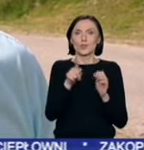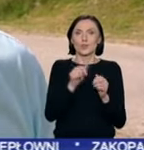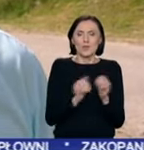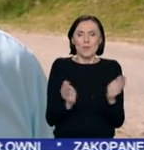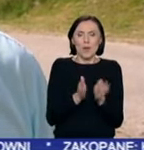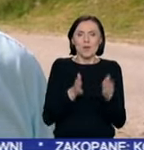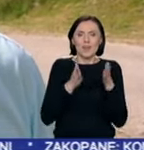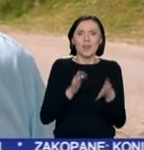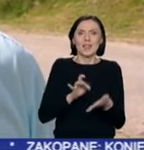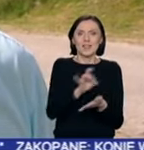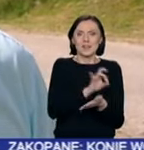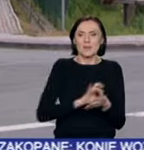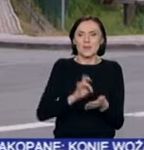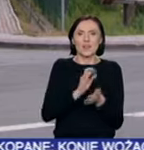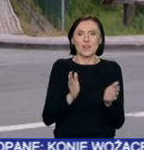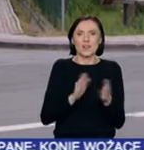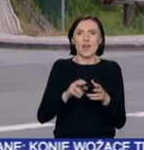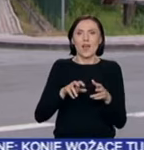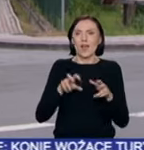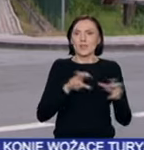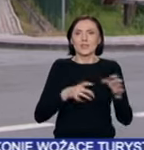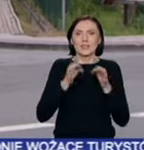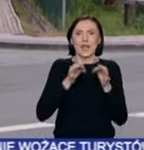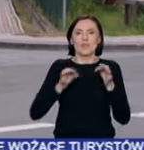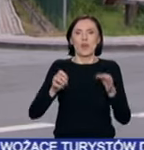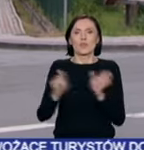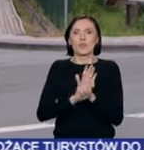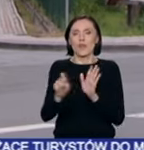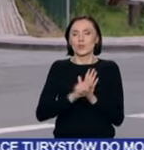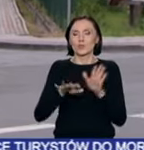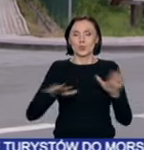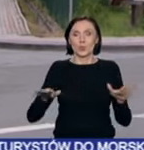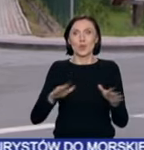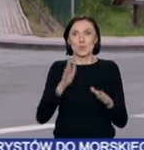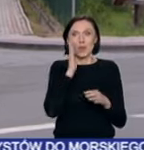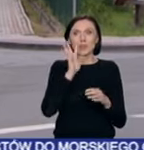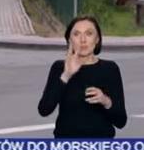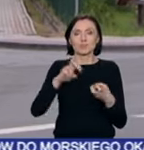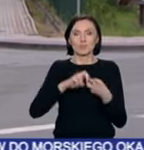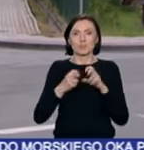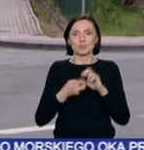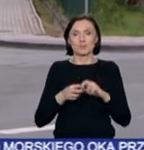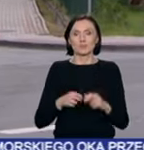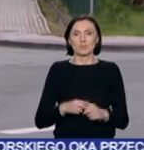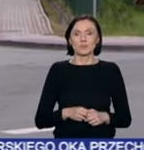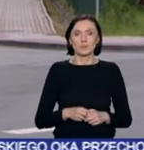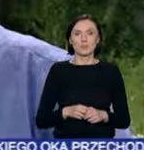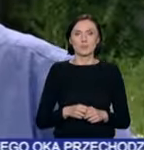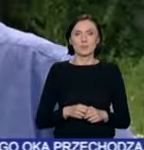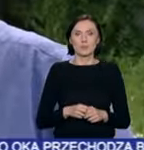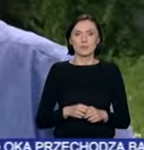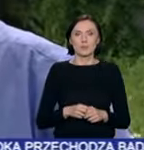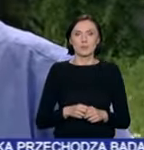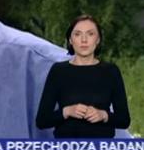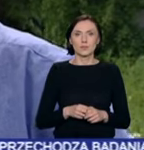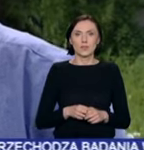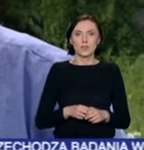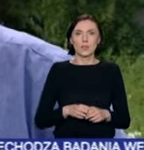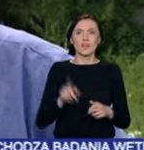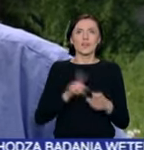znaczy gminnych się ten ruch rozkłada. No i mieszkańcy na pewno mają jakieś utrudnienia z tego powodu. Te przepusty, ta